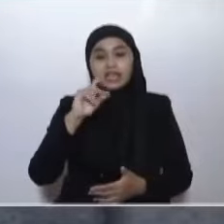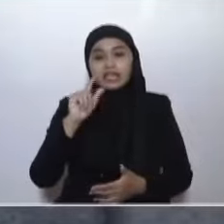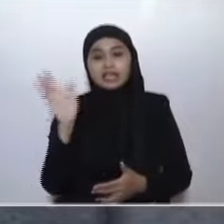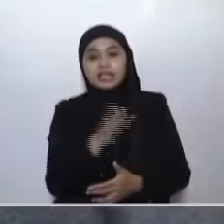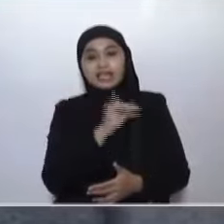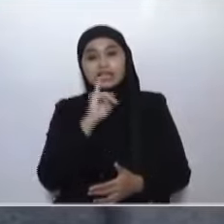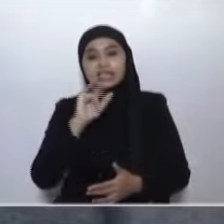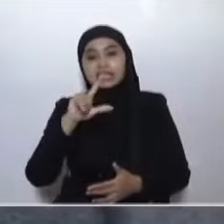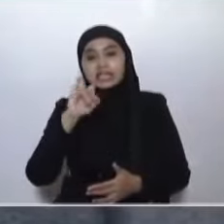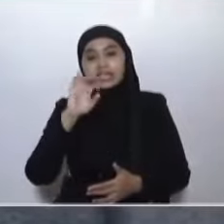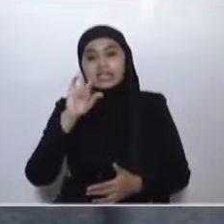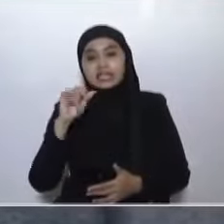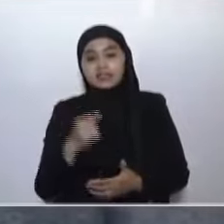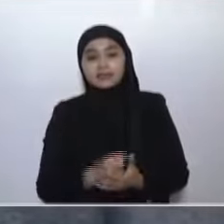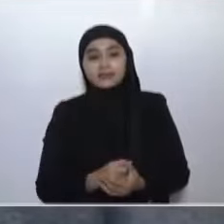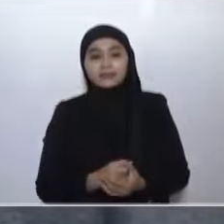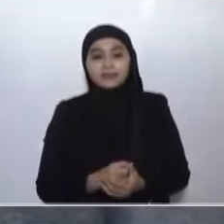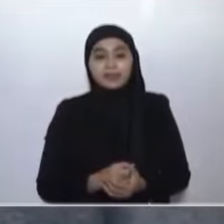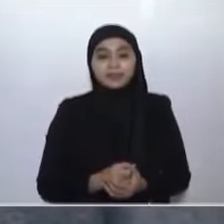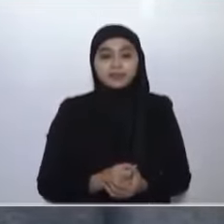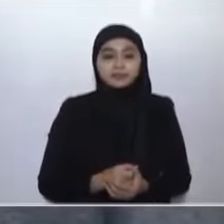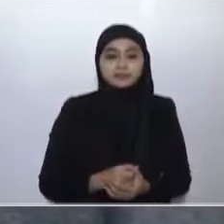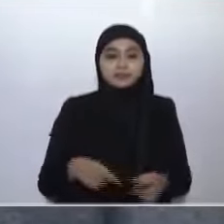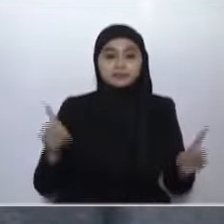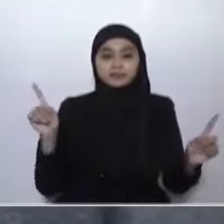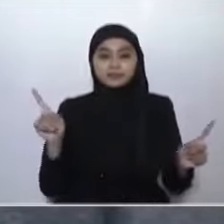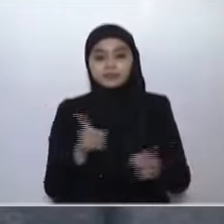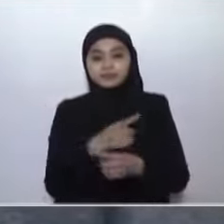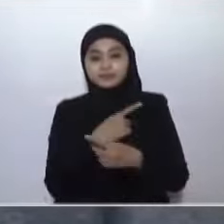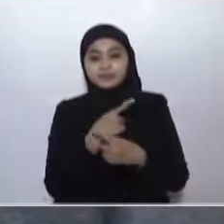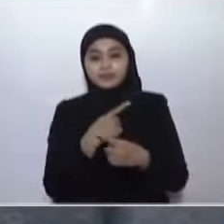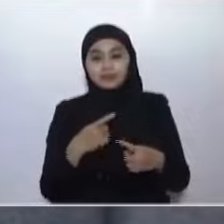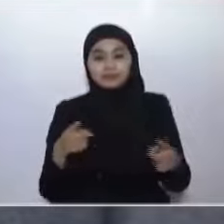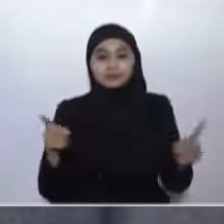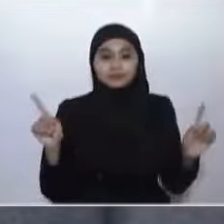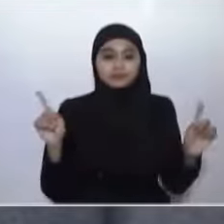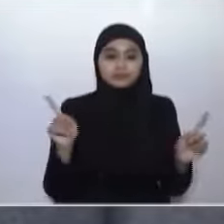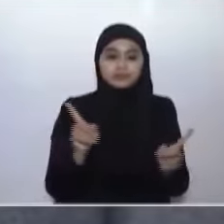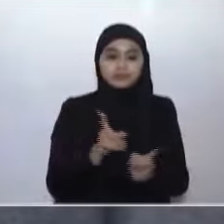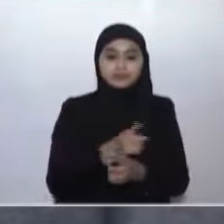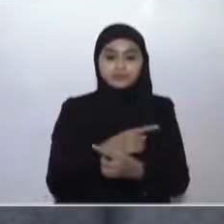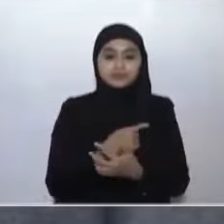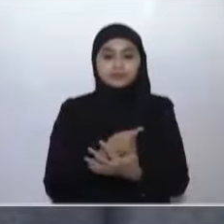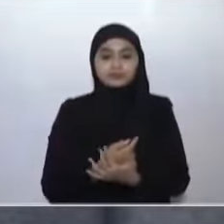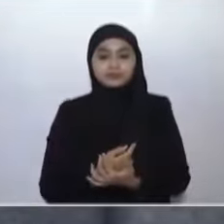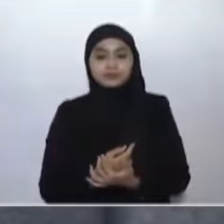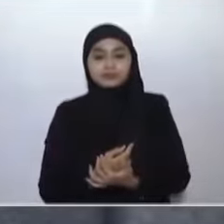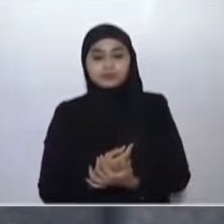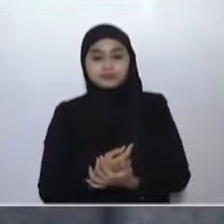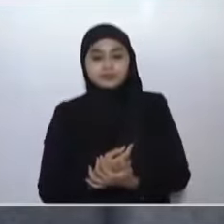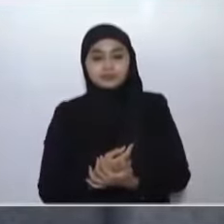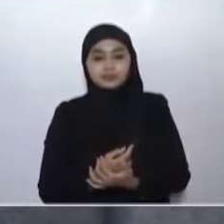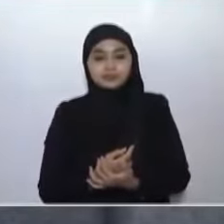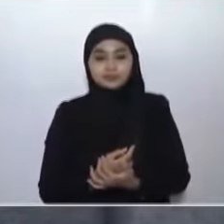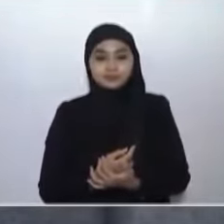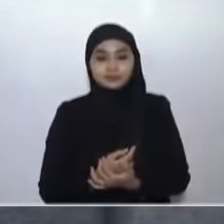Ilir lirilir tambure W suumilir